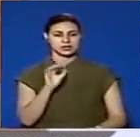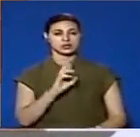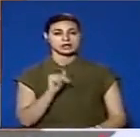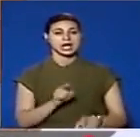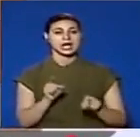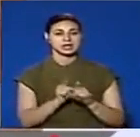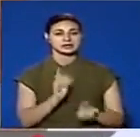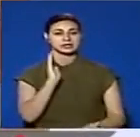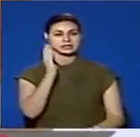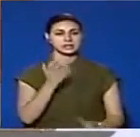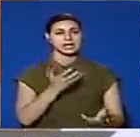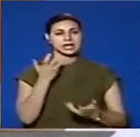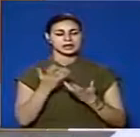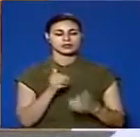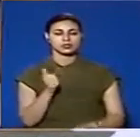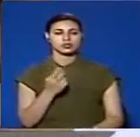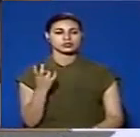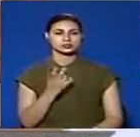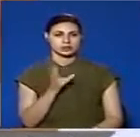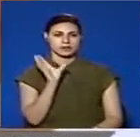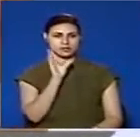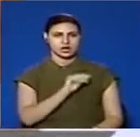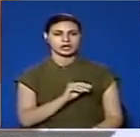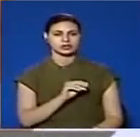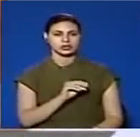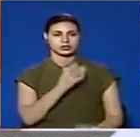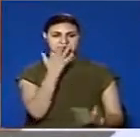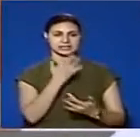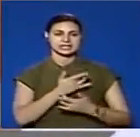ასევე გვექნება განხილვა, თუ როგორ უნდა მოახერხოს